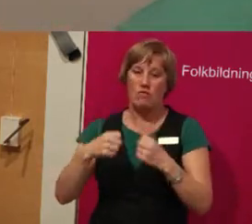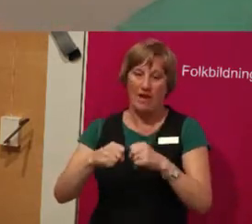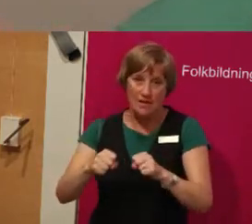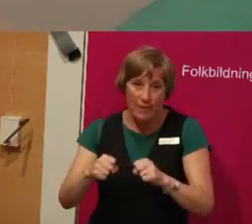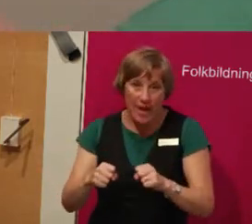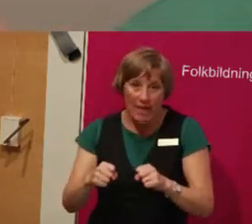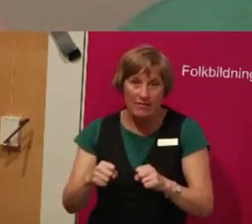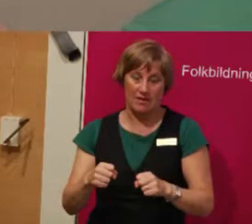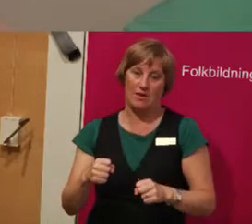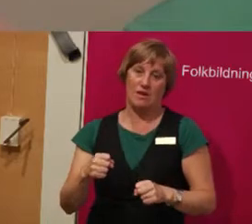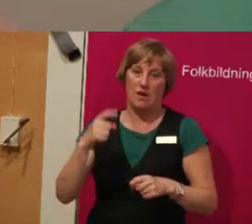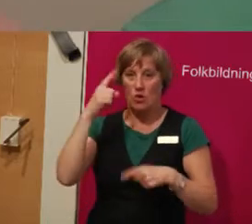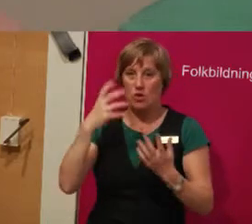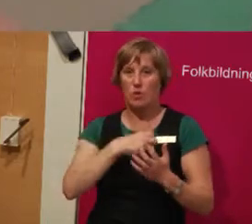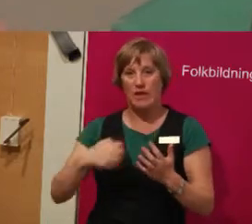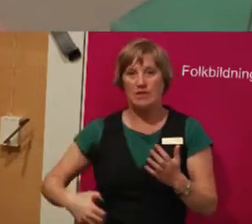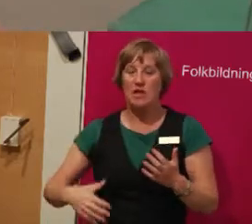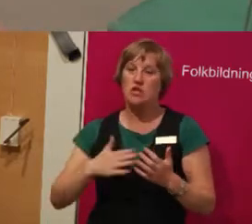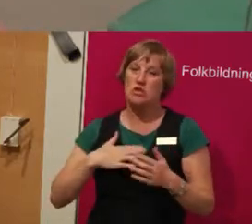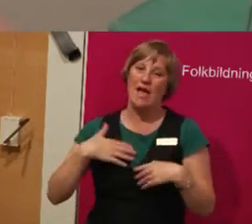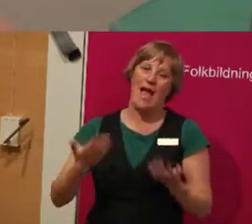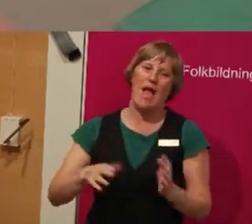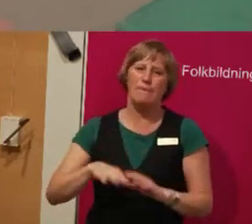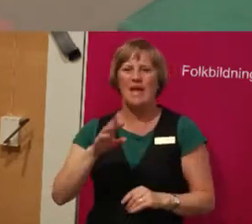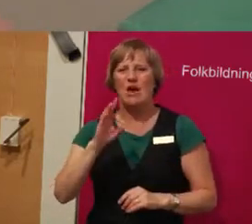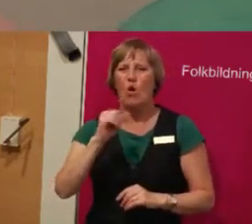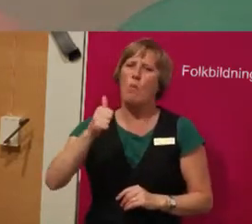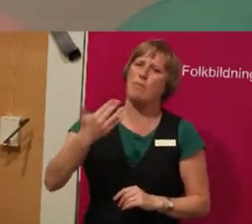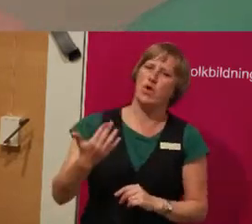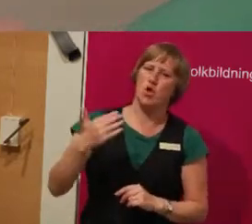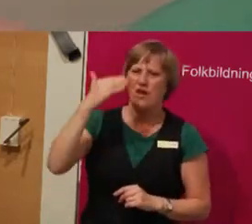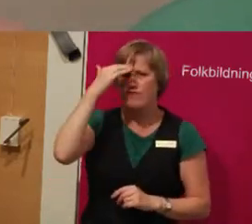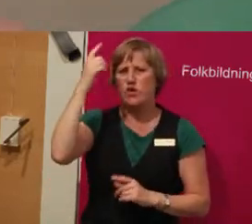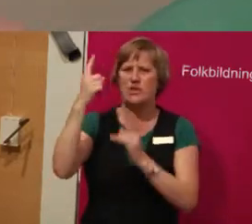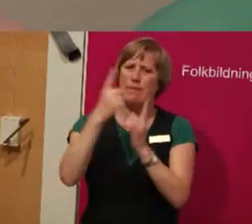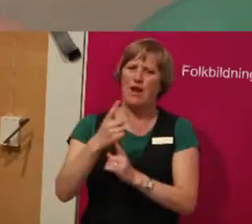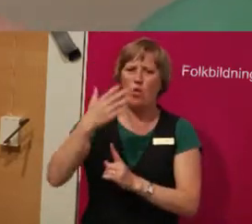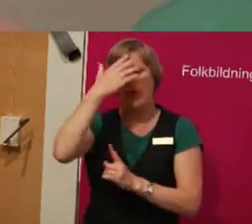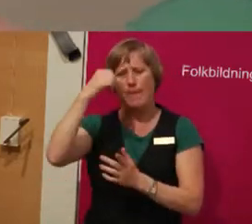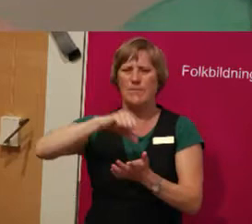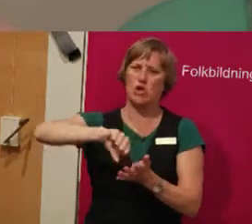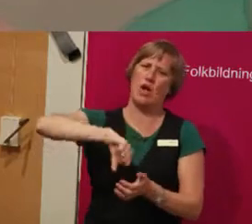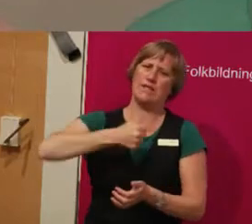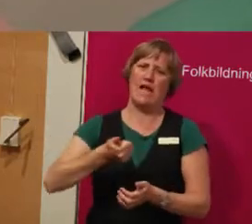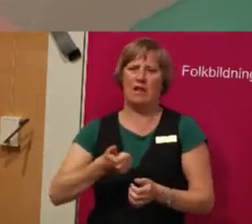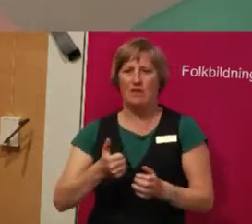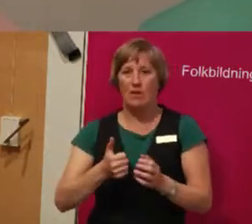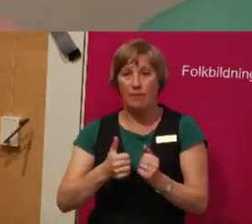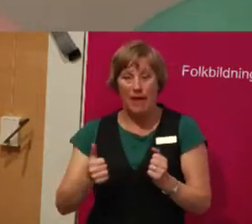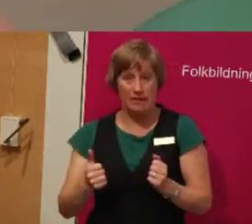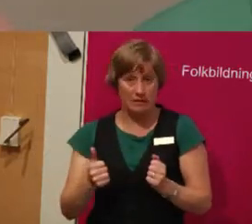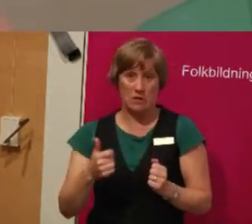men det är ju mer av hobbyverksamhet, det kan ju vuxna människor betala för själva. Som tur är så har inte det kommit